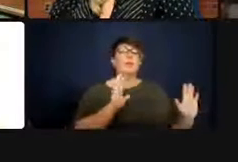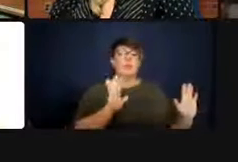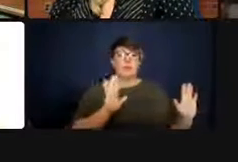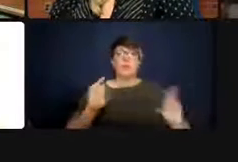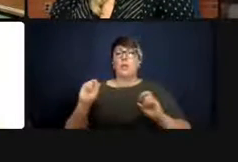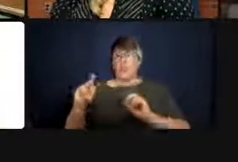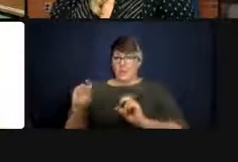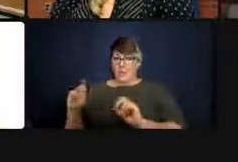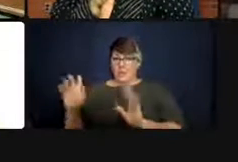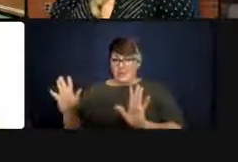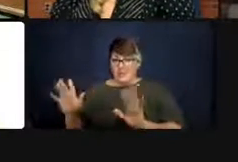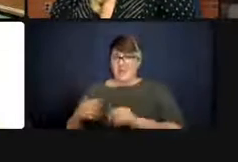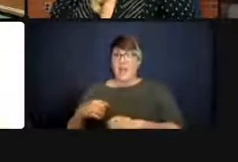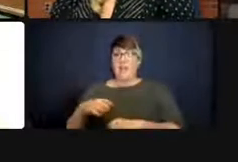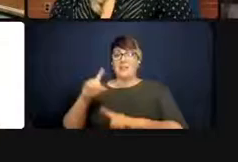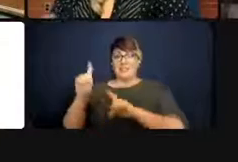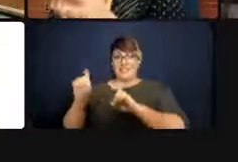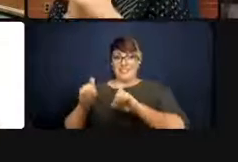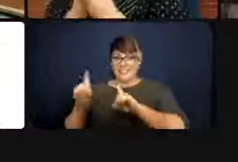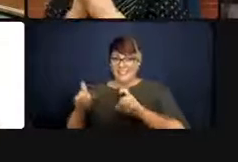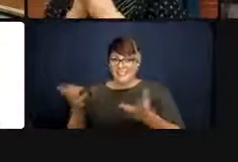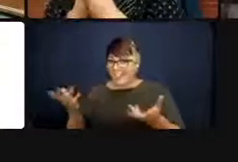حسنا.